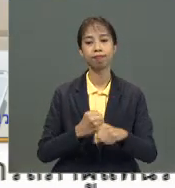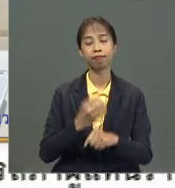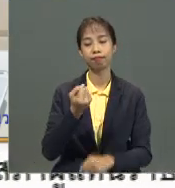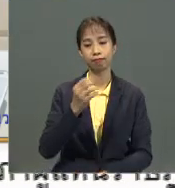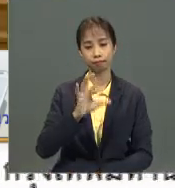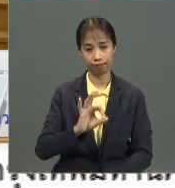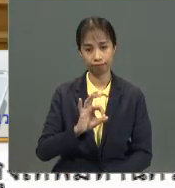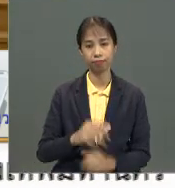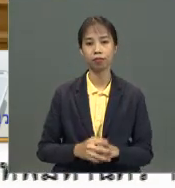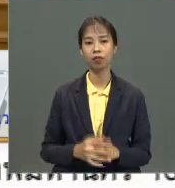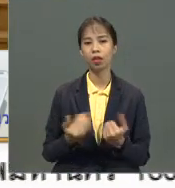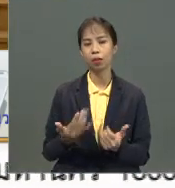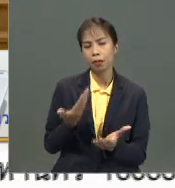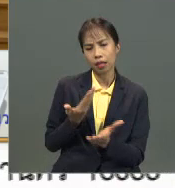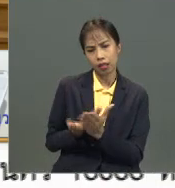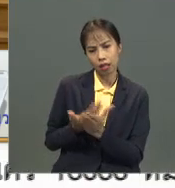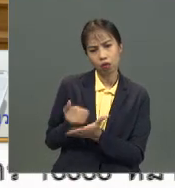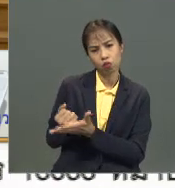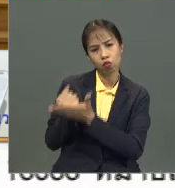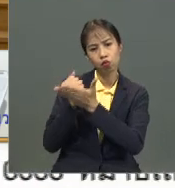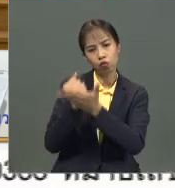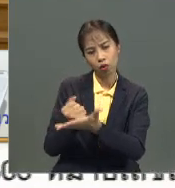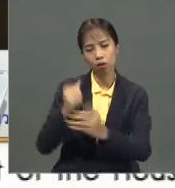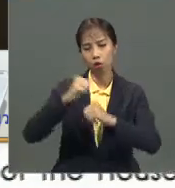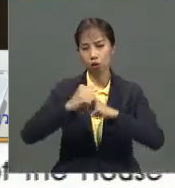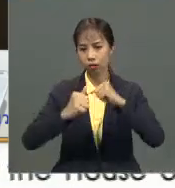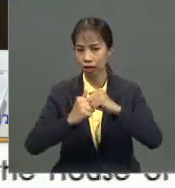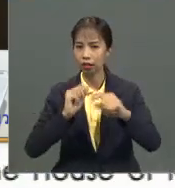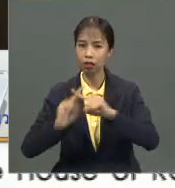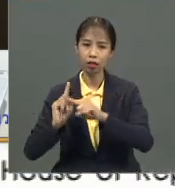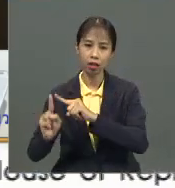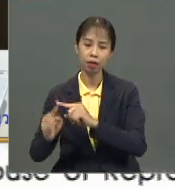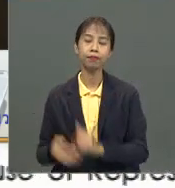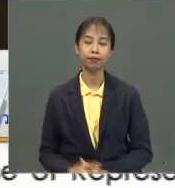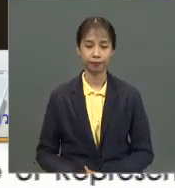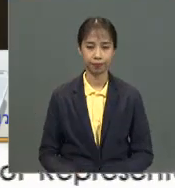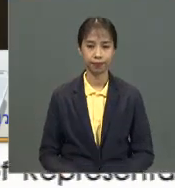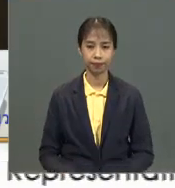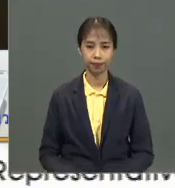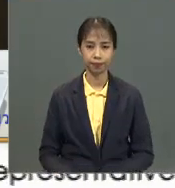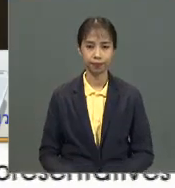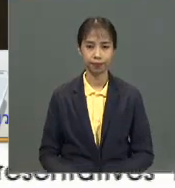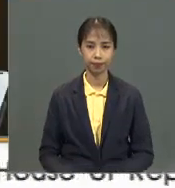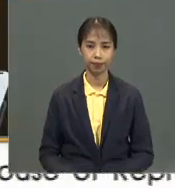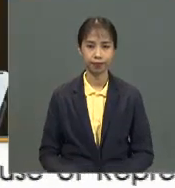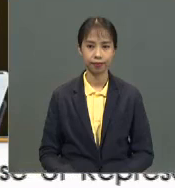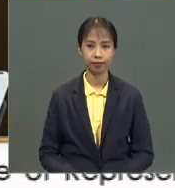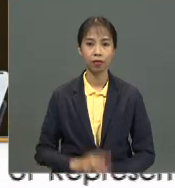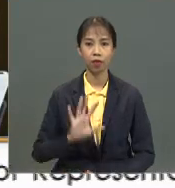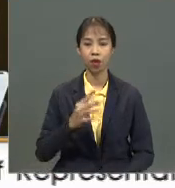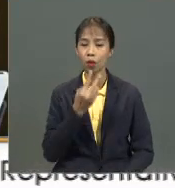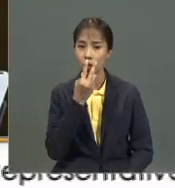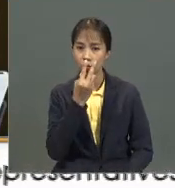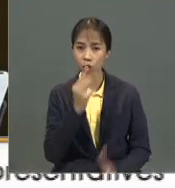2019ตลอดการชดเชยค่างานสิ่งก่อสร้างเพื่อช่วยเหลือผู้ประกอบการครับ มาดูการ